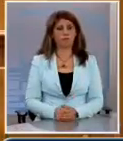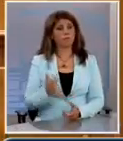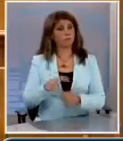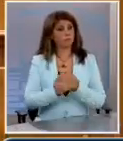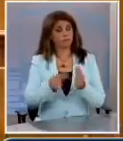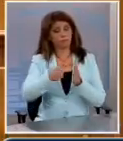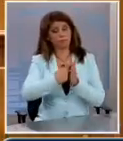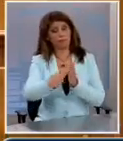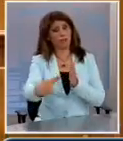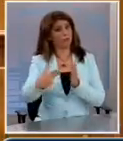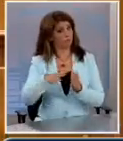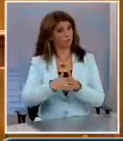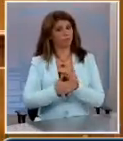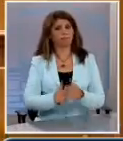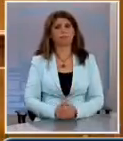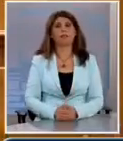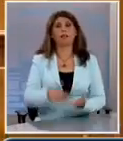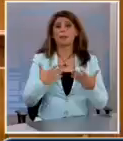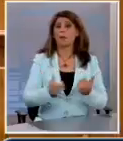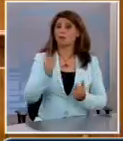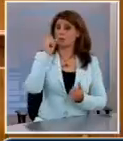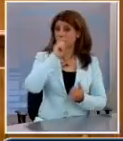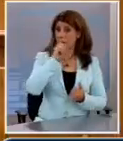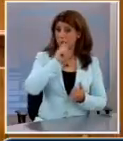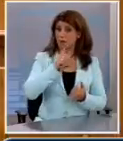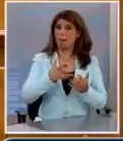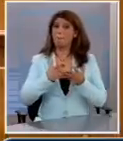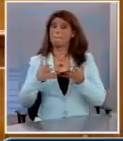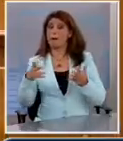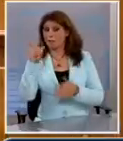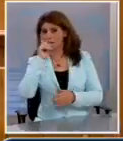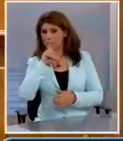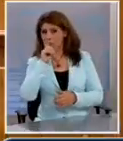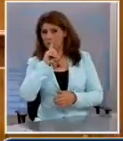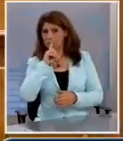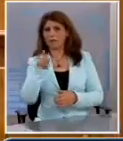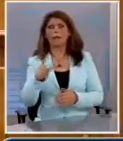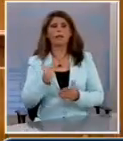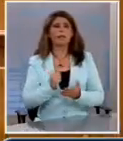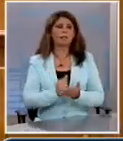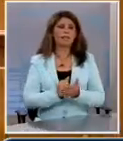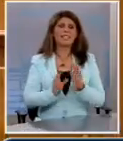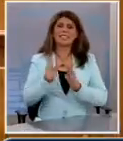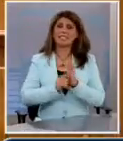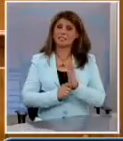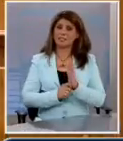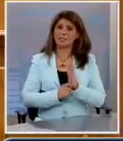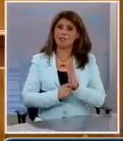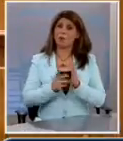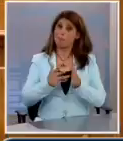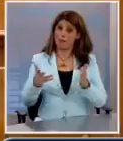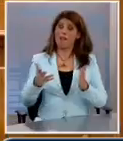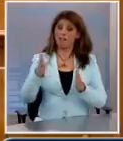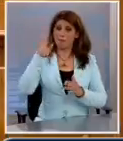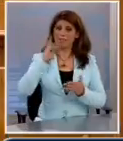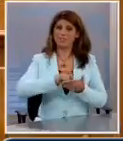ενδιαφέρουσα φράση: «Υπάρχουν ψέματα, μεγάλα ψέματα και στατιστικές». Ο μεγάλος Αμερικάνος